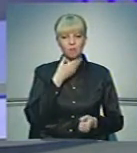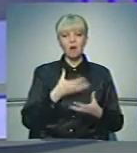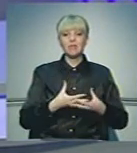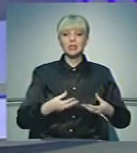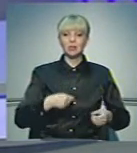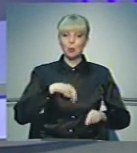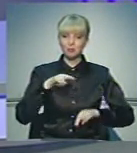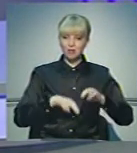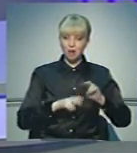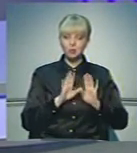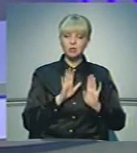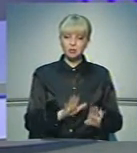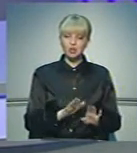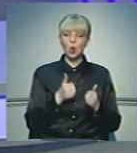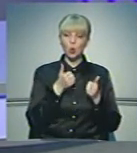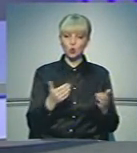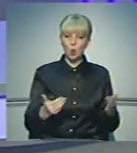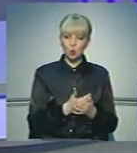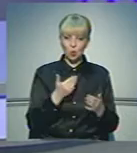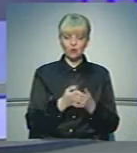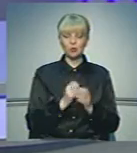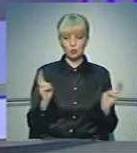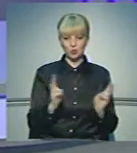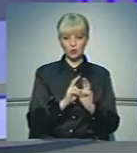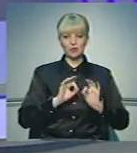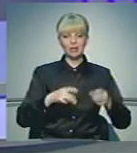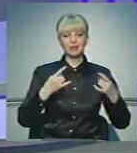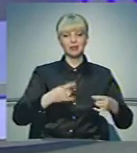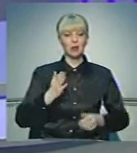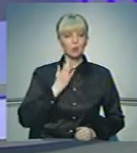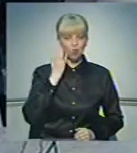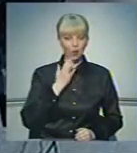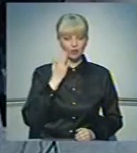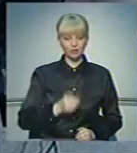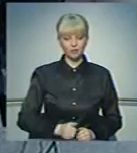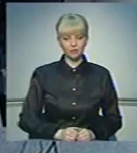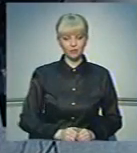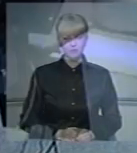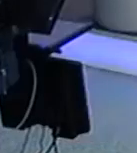весняного настрою та лише позитивних новин. До зустрічі в ефірі телеканалу «Буковина».